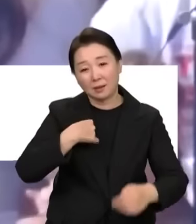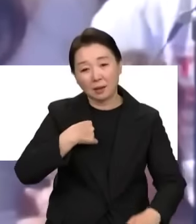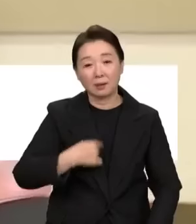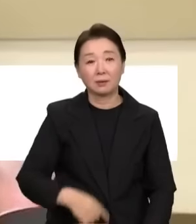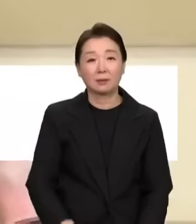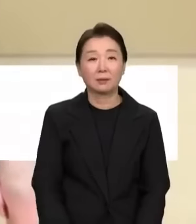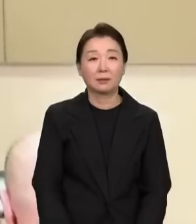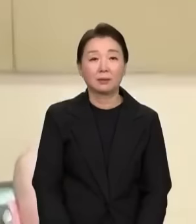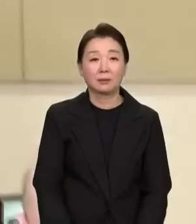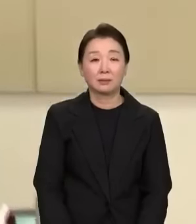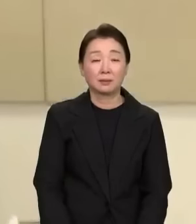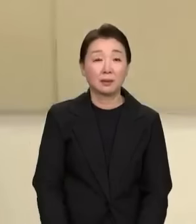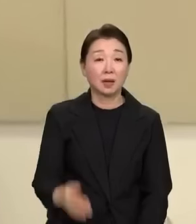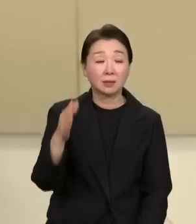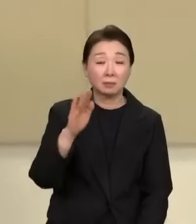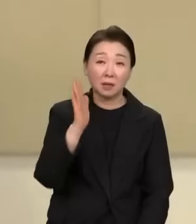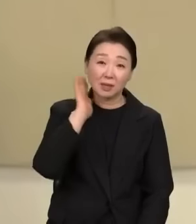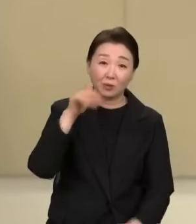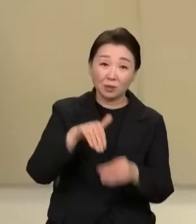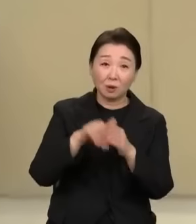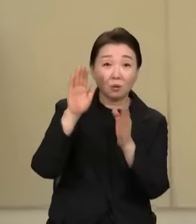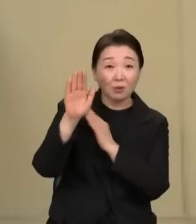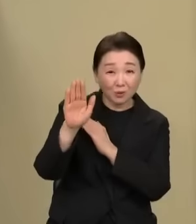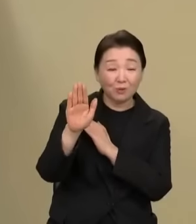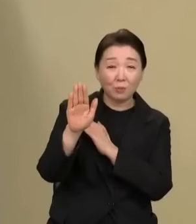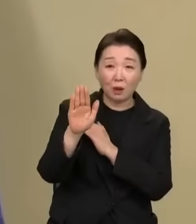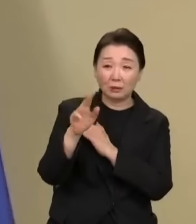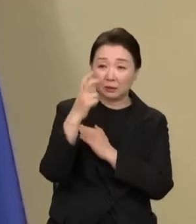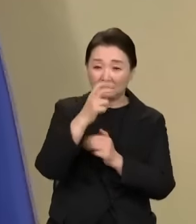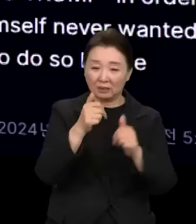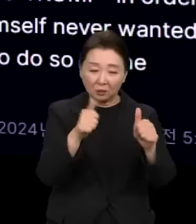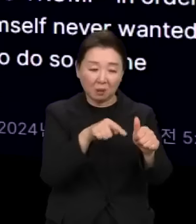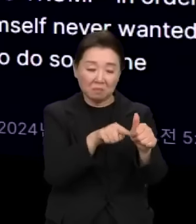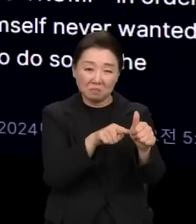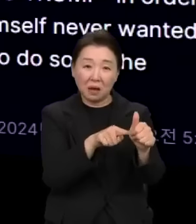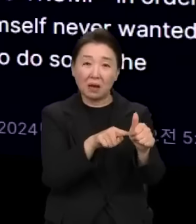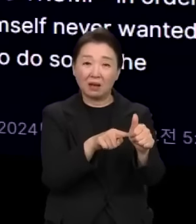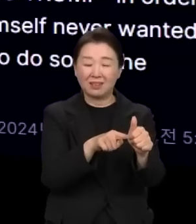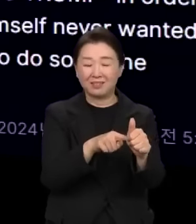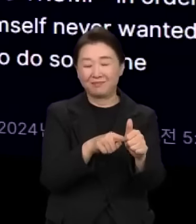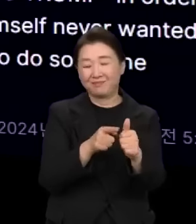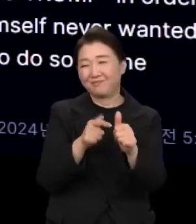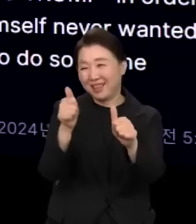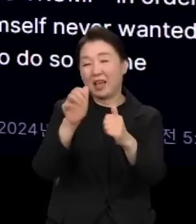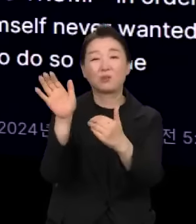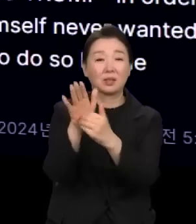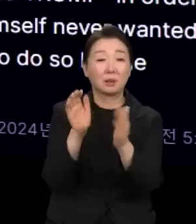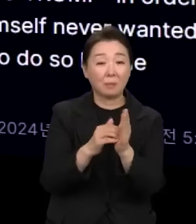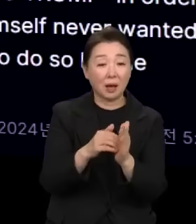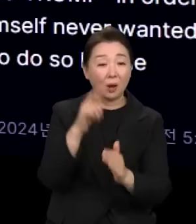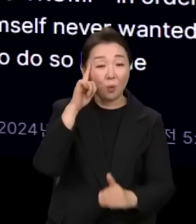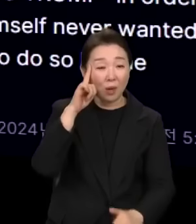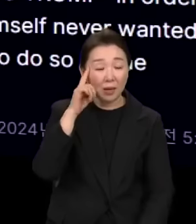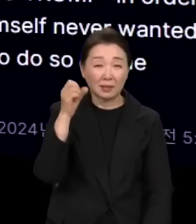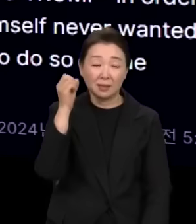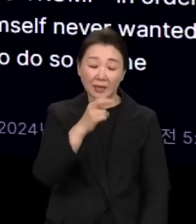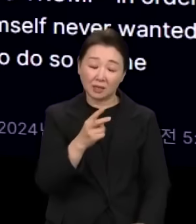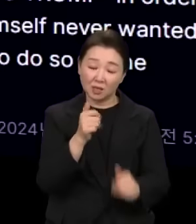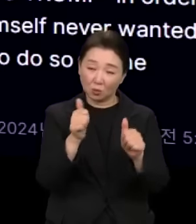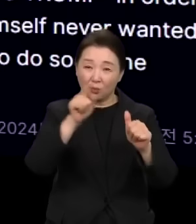criminal. 하지만 대선 이후 스미스 특검이 기소 기각을 요청하자 트럼프는 절대 제기돼선 안 됐을